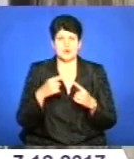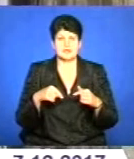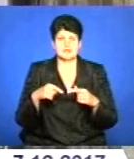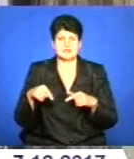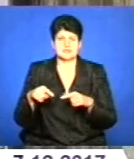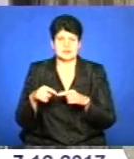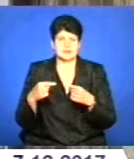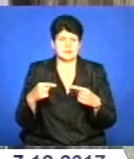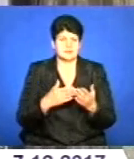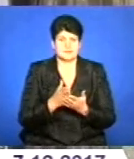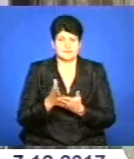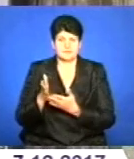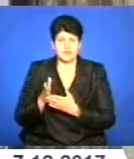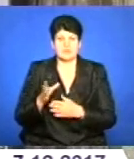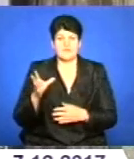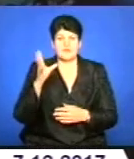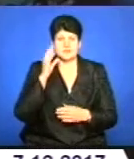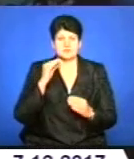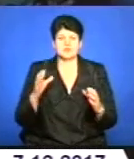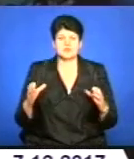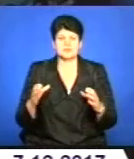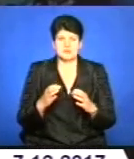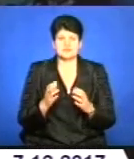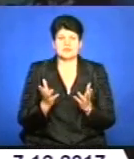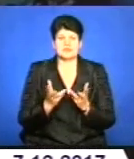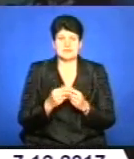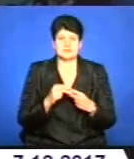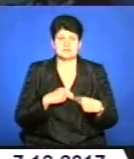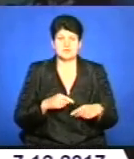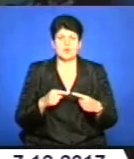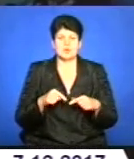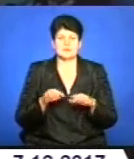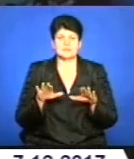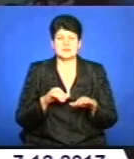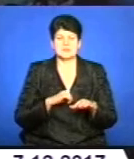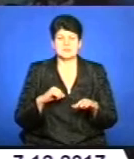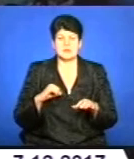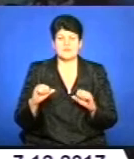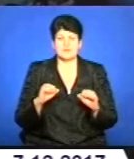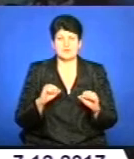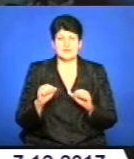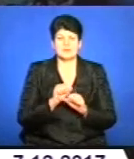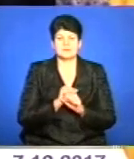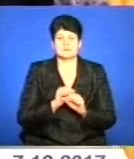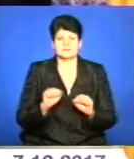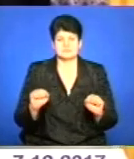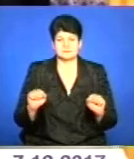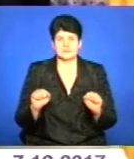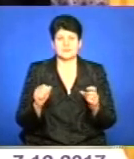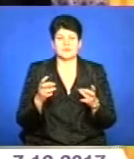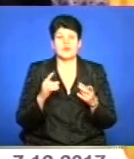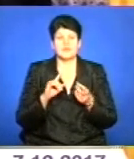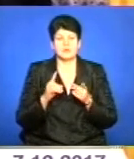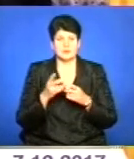структурах різних галузей. Вважають, що зменшувати кількість працівників органів місцевого самоврядування аж ніяк не треба. Навпаки,